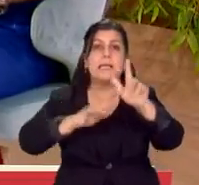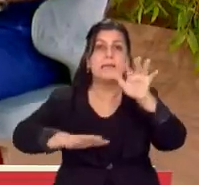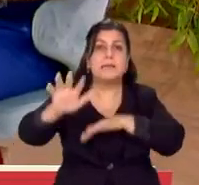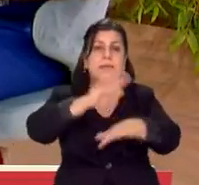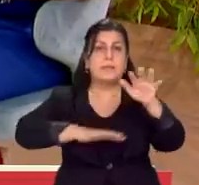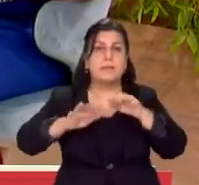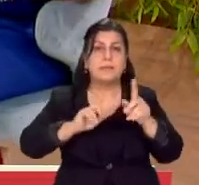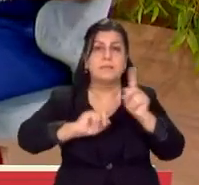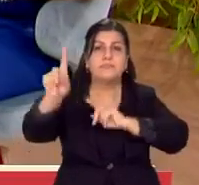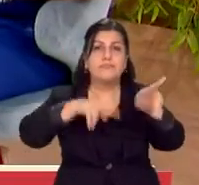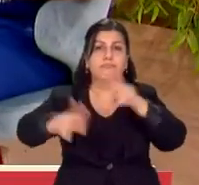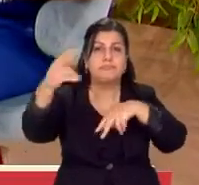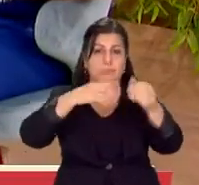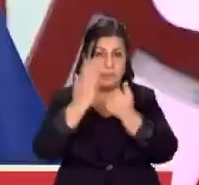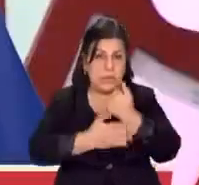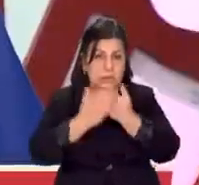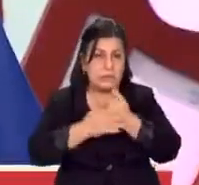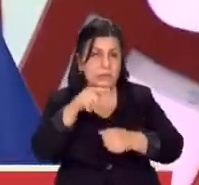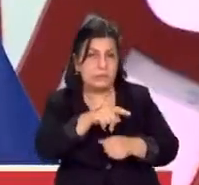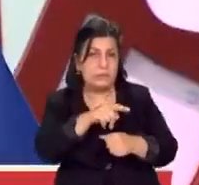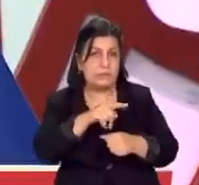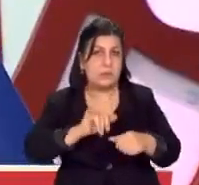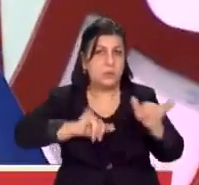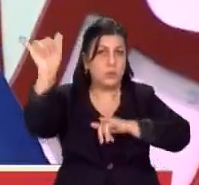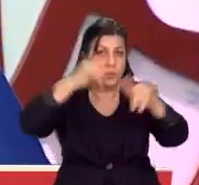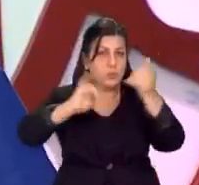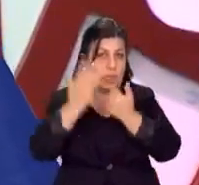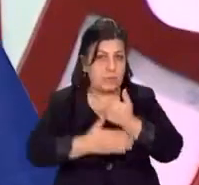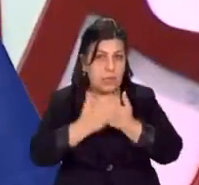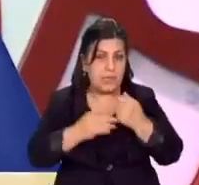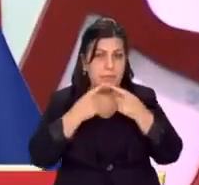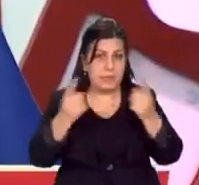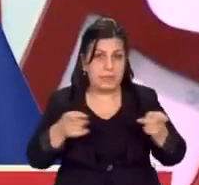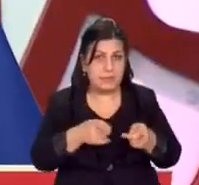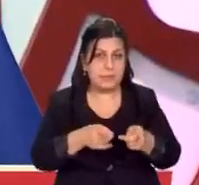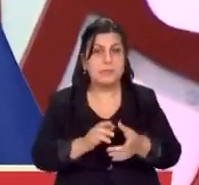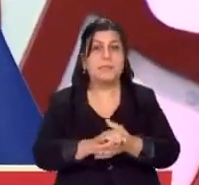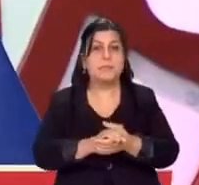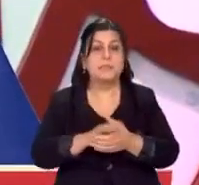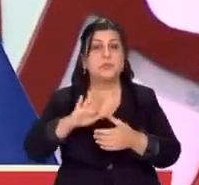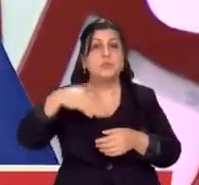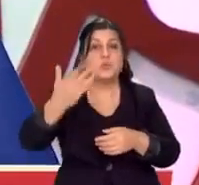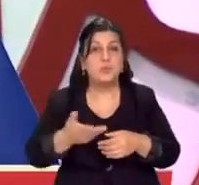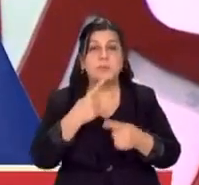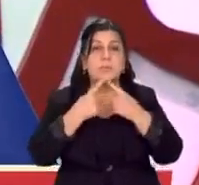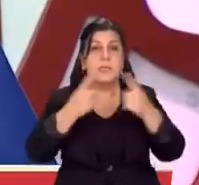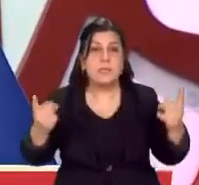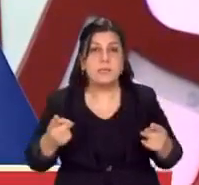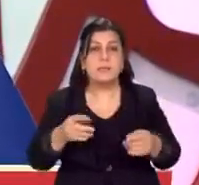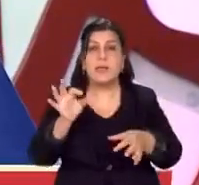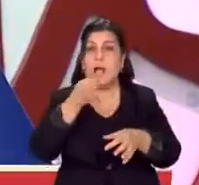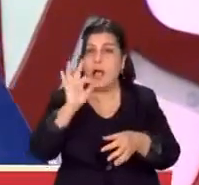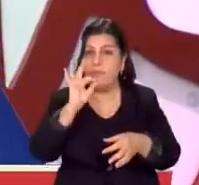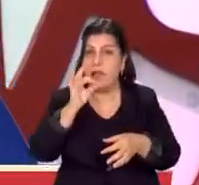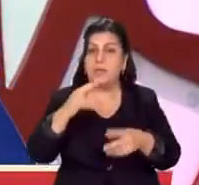bugün siz onunla birlikte Denizli uçak saatleri de yasak Ee arkasından dediniz ki işte